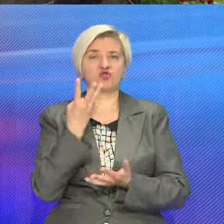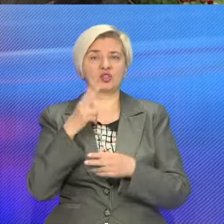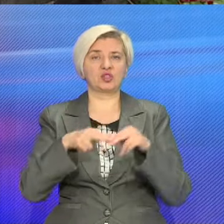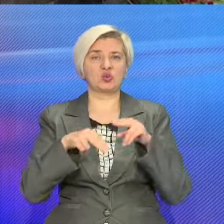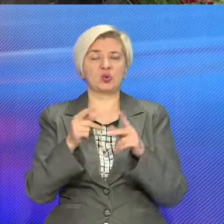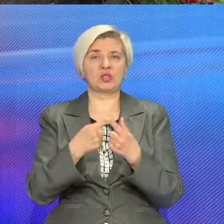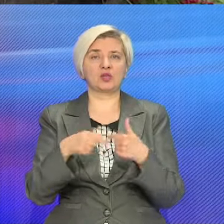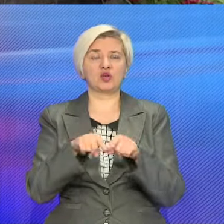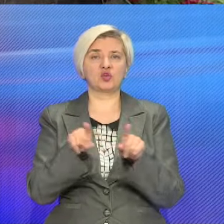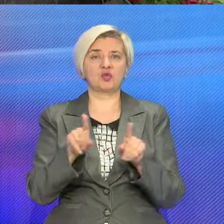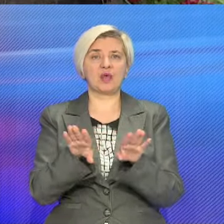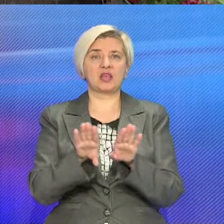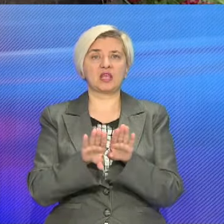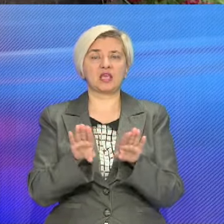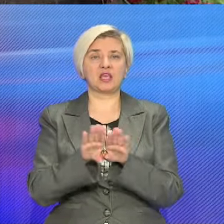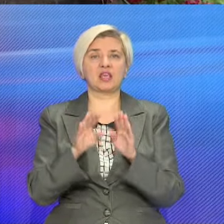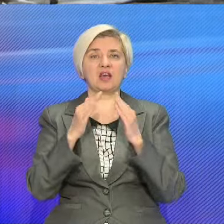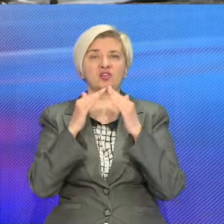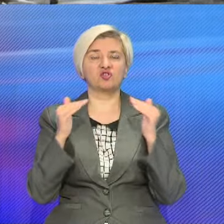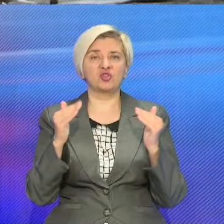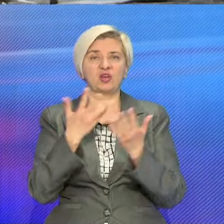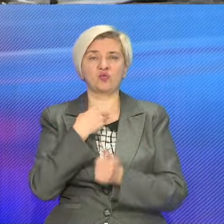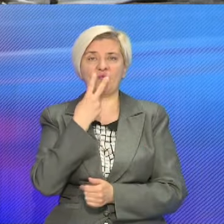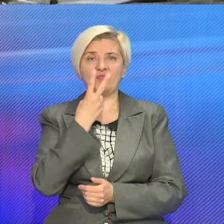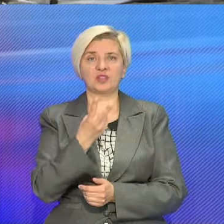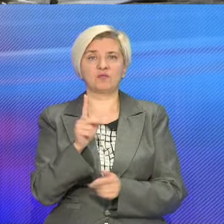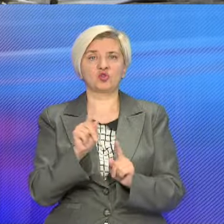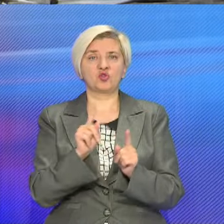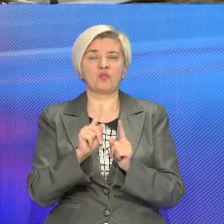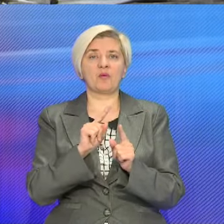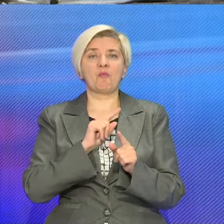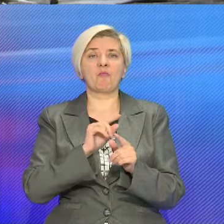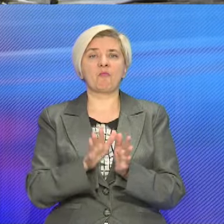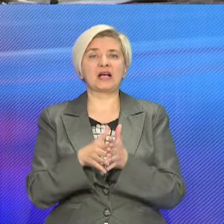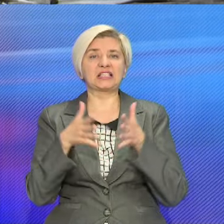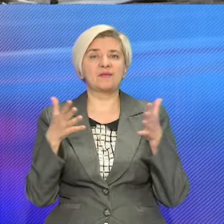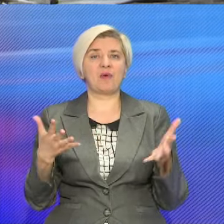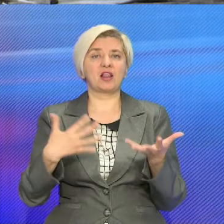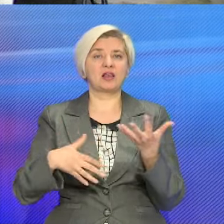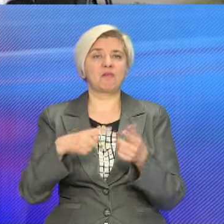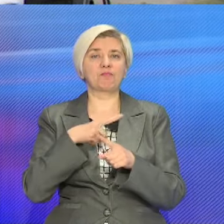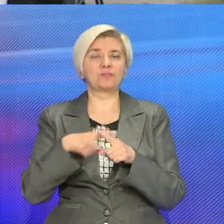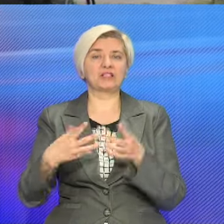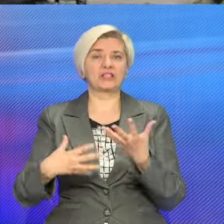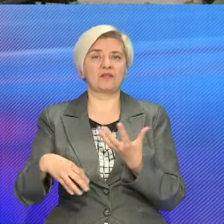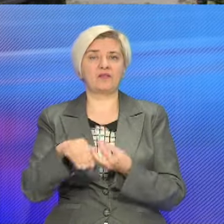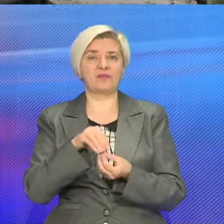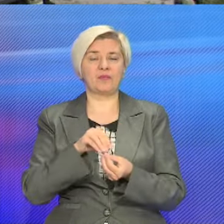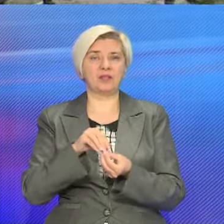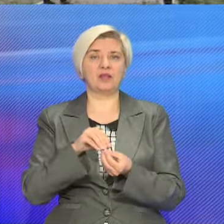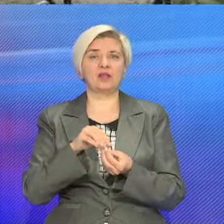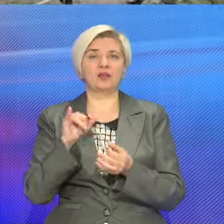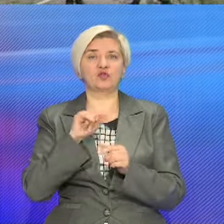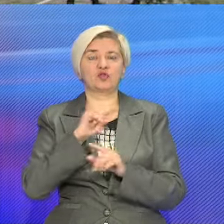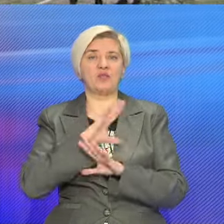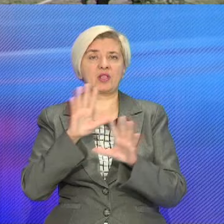для того, чтобы вот такие крыши, которые мы видим, чтобы максимально быстро их привести в порядок, для того, чтобы людей не